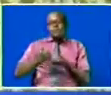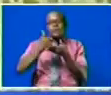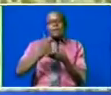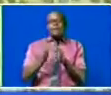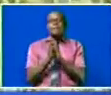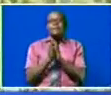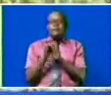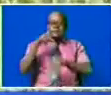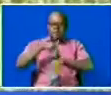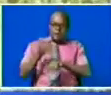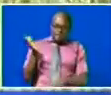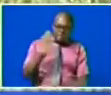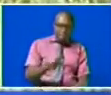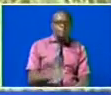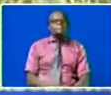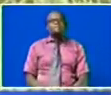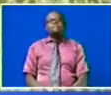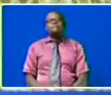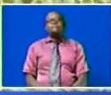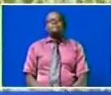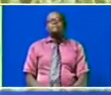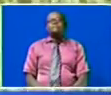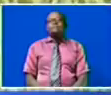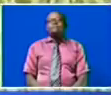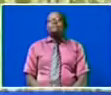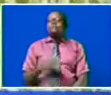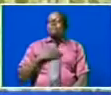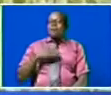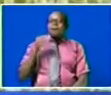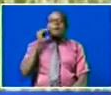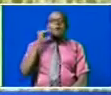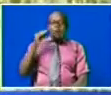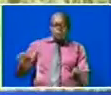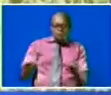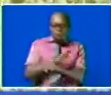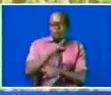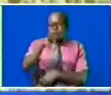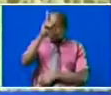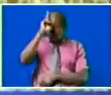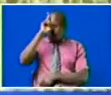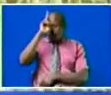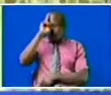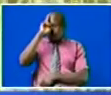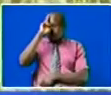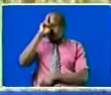Niliporudi niliona tu boma yangu imeja kuuliza.